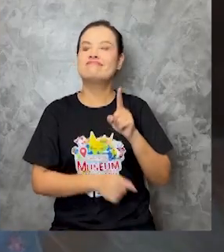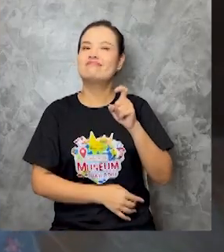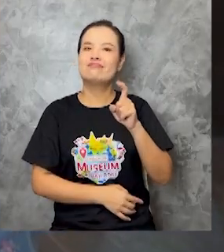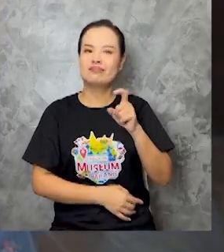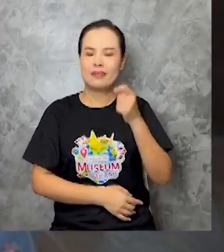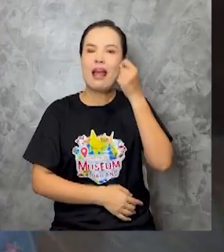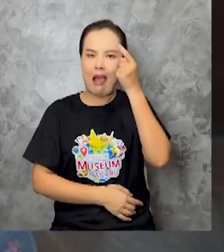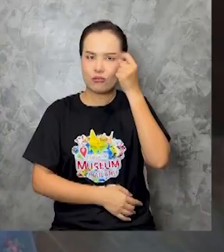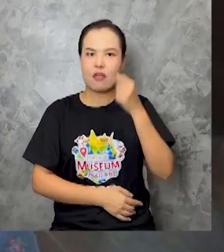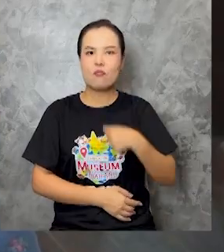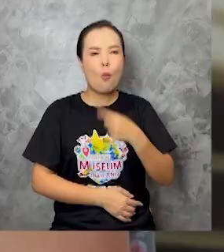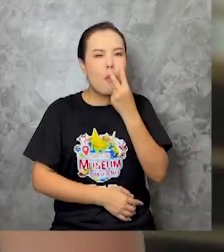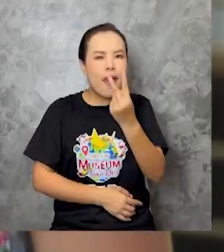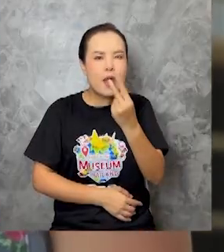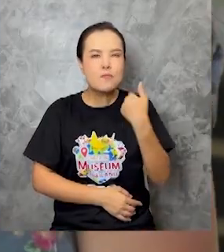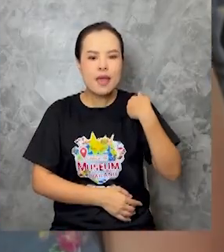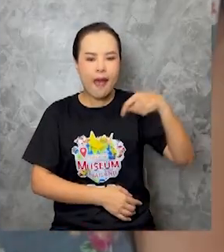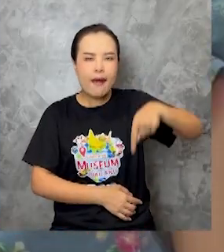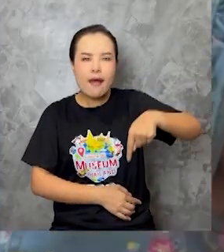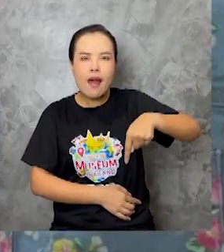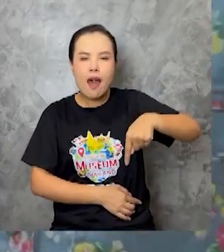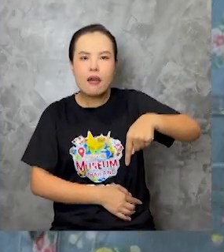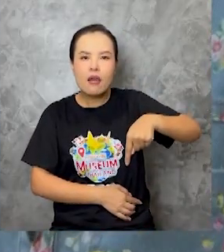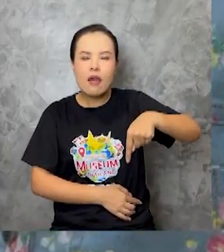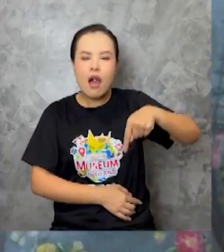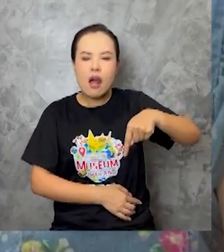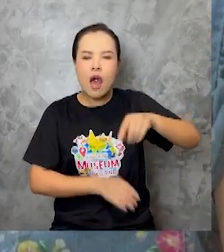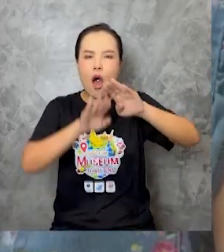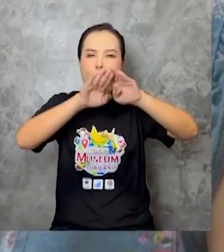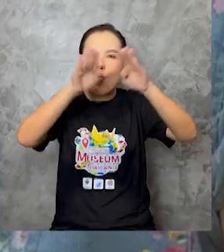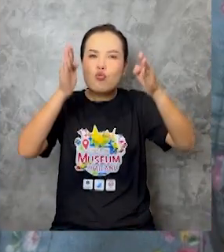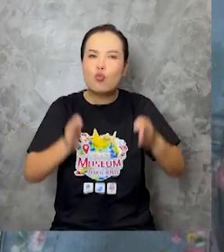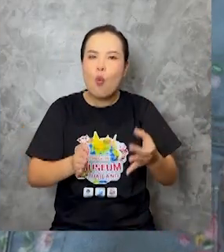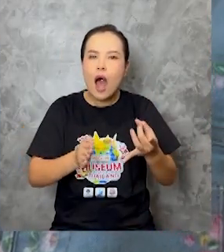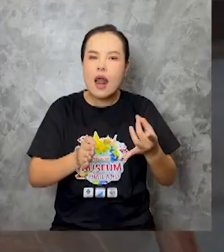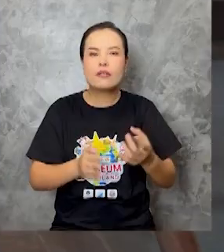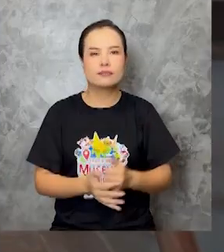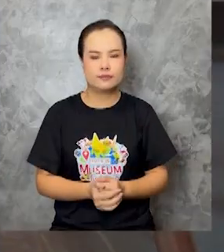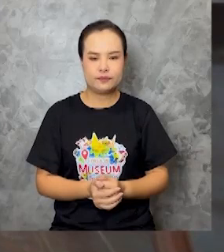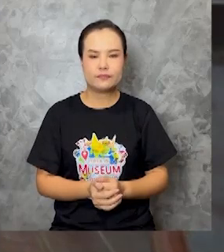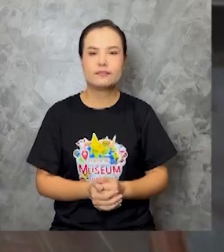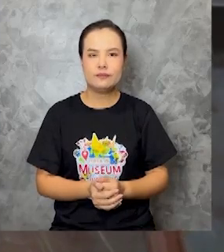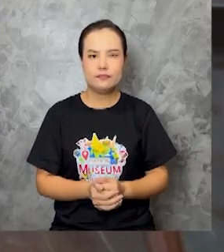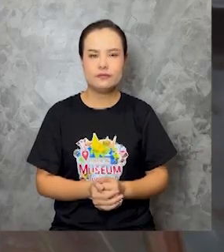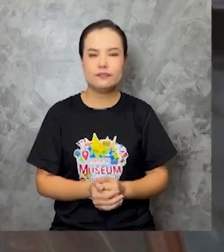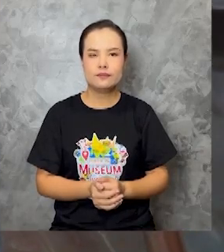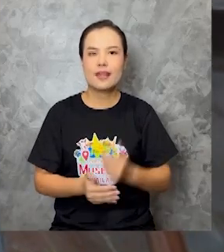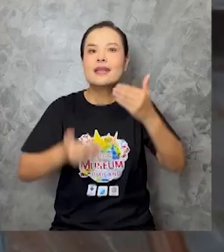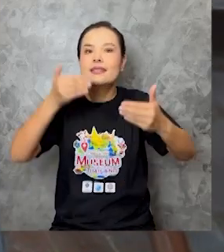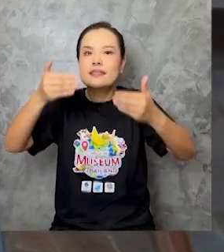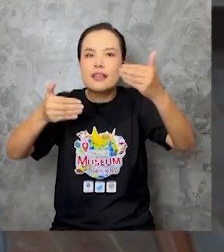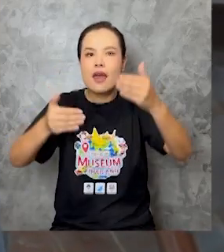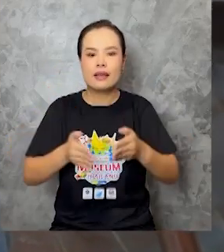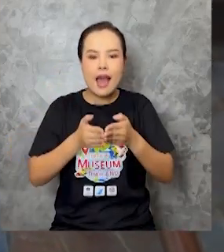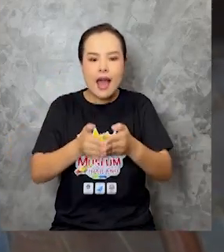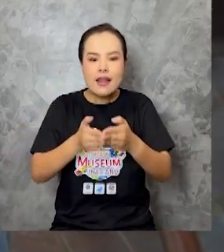มือนกันครับเข้าใจกันนะครับ ตอนนั้นผมเห็นมีข้างล่างมีตู้ตู้อะไรด้วยอ่ะ ข้างล่างใช่มั้ยครับก็จะมีส่วนจั